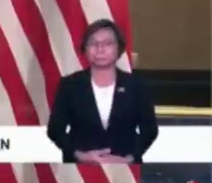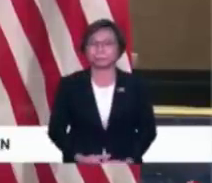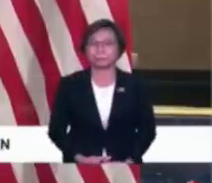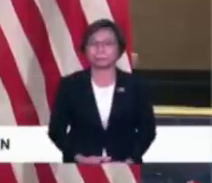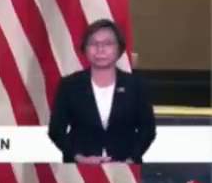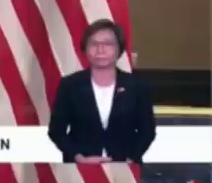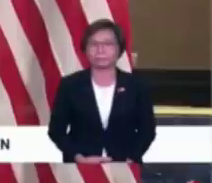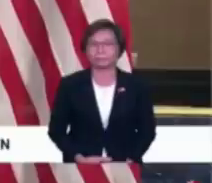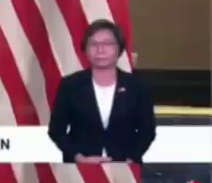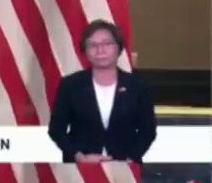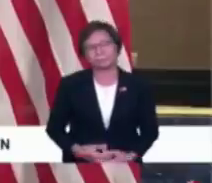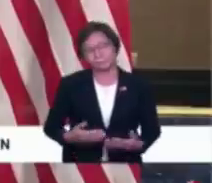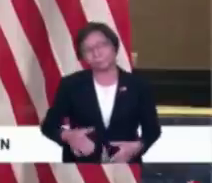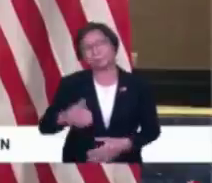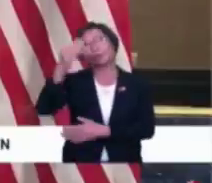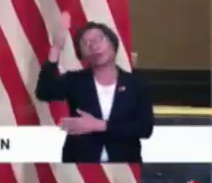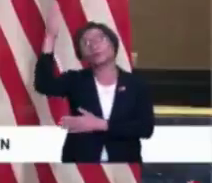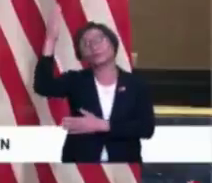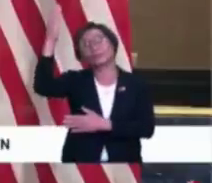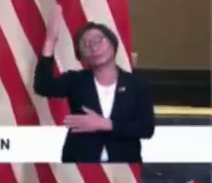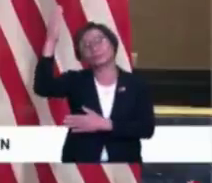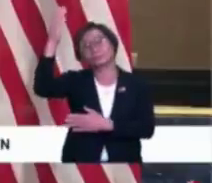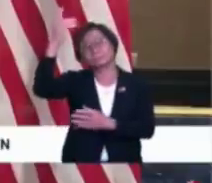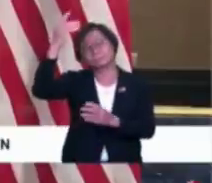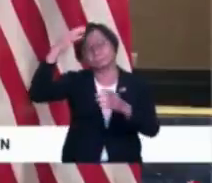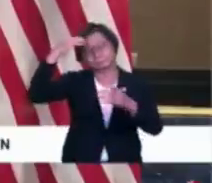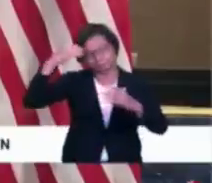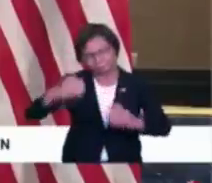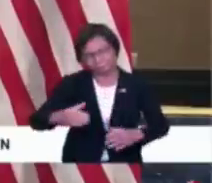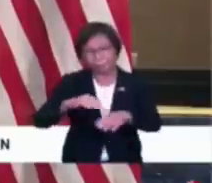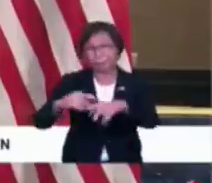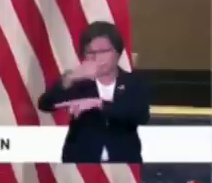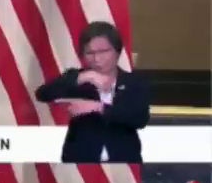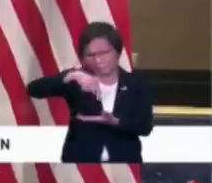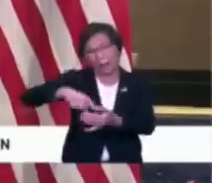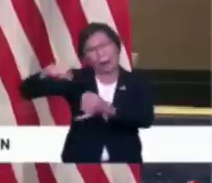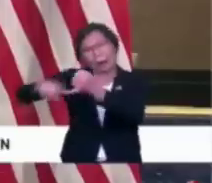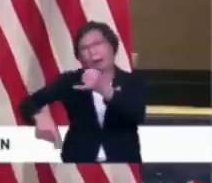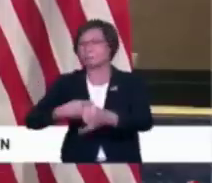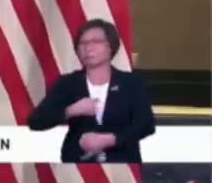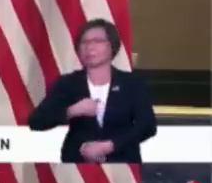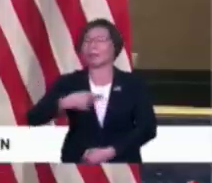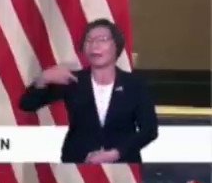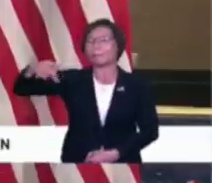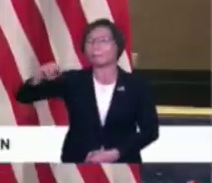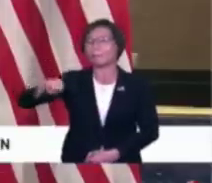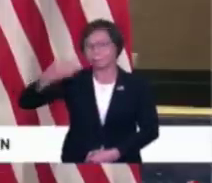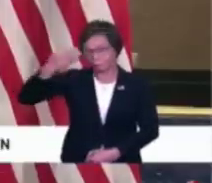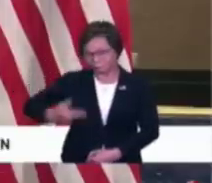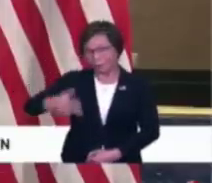namun telah ditakdirkan pada hari ini adalah hari terakhir saya sebagai